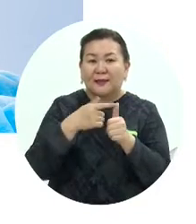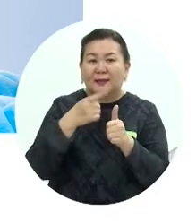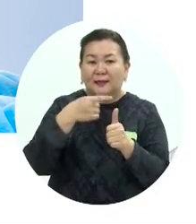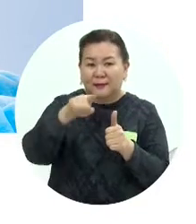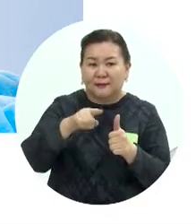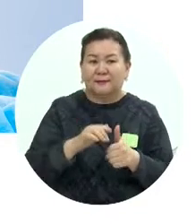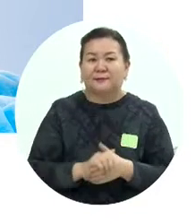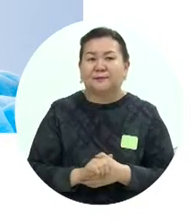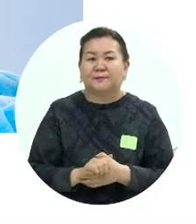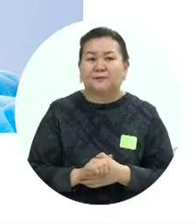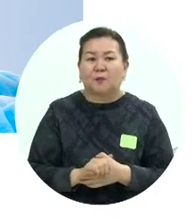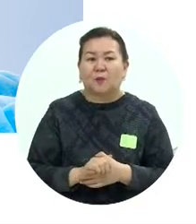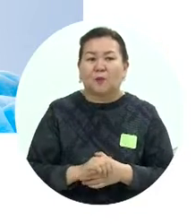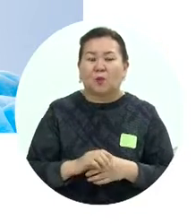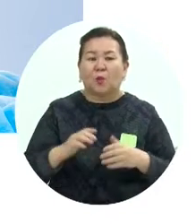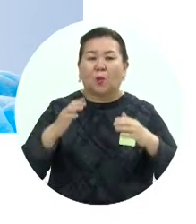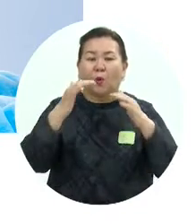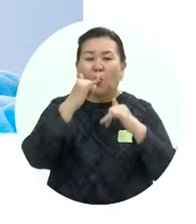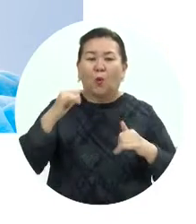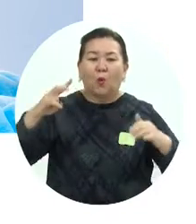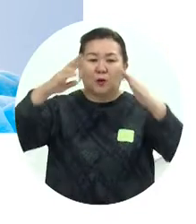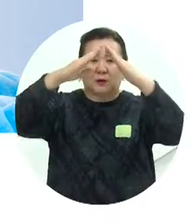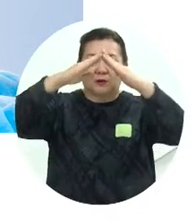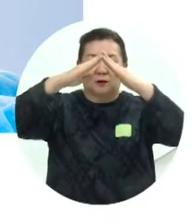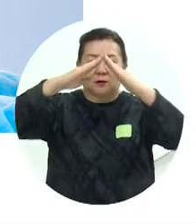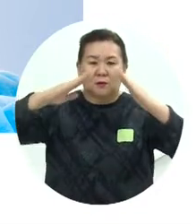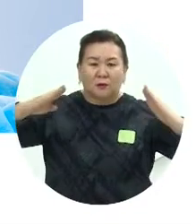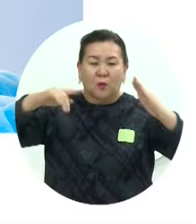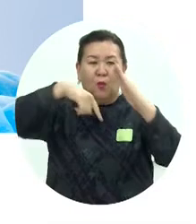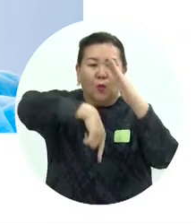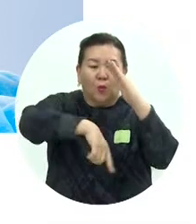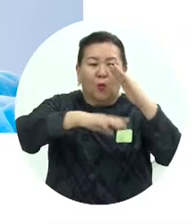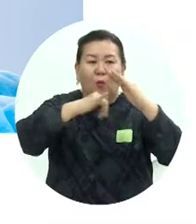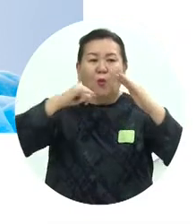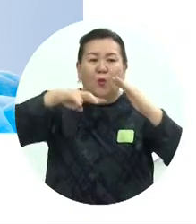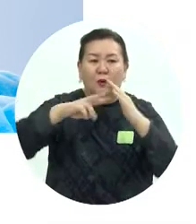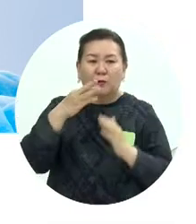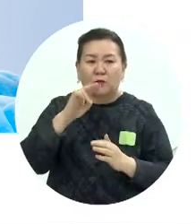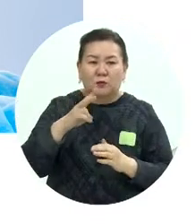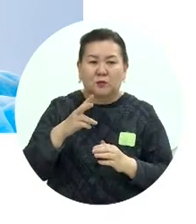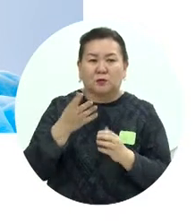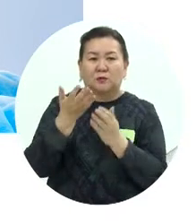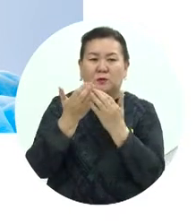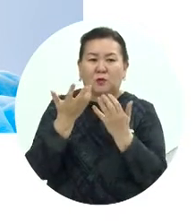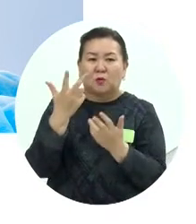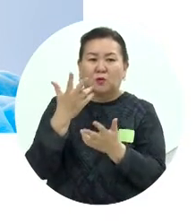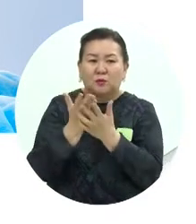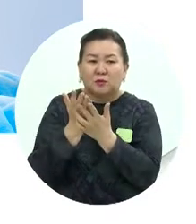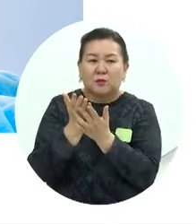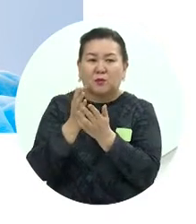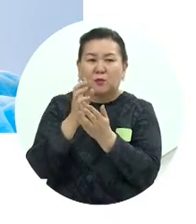нэрлэе. За нэгдүгээрт нь уулын мөслөг, хоёрдугаарт нь мөсөн гол, гуравдугаарт нь бүрхүүл